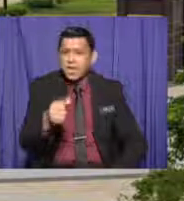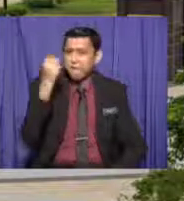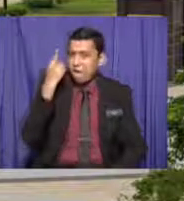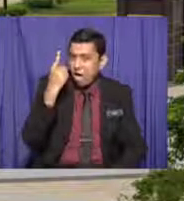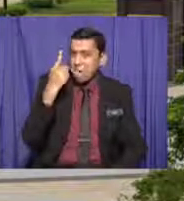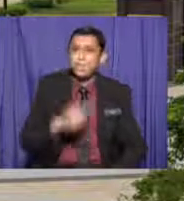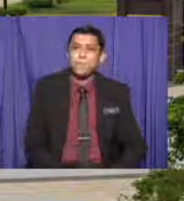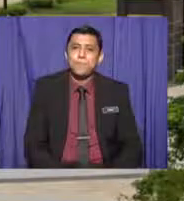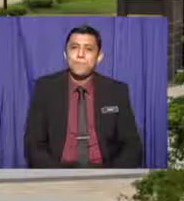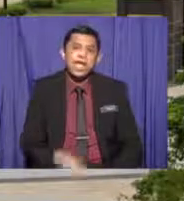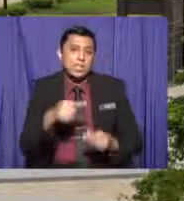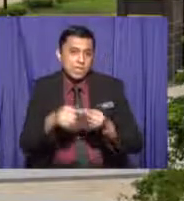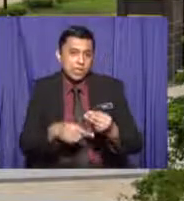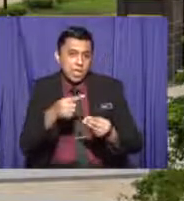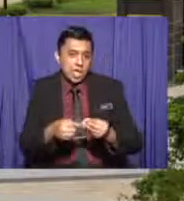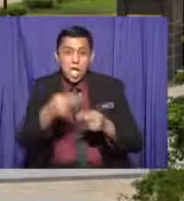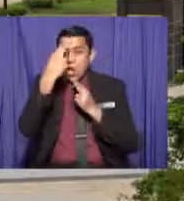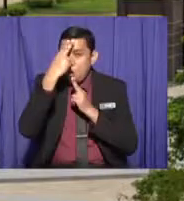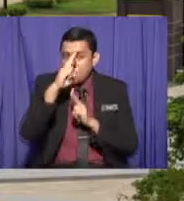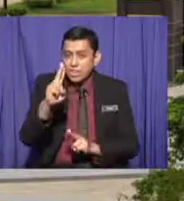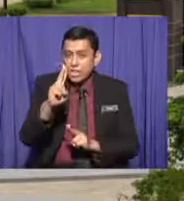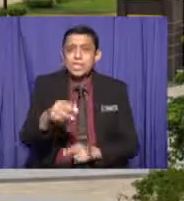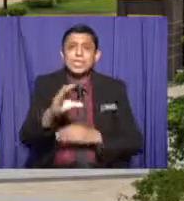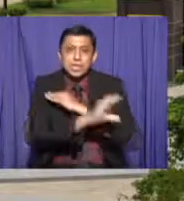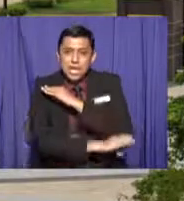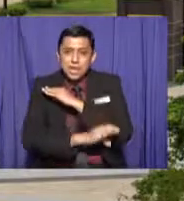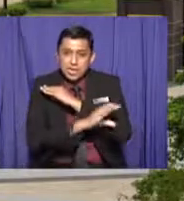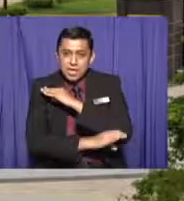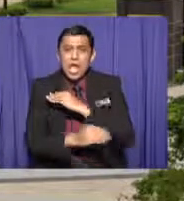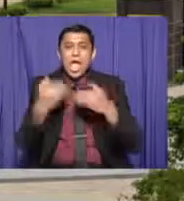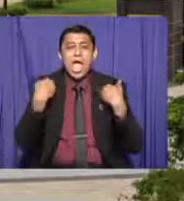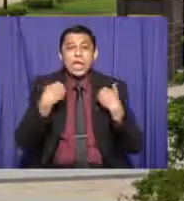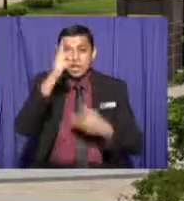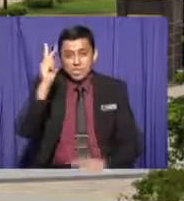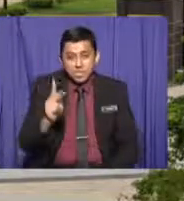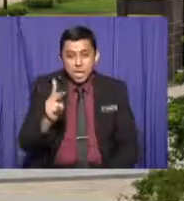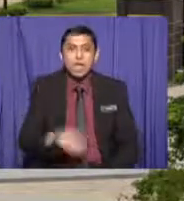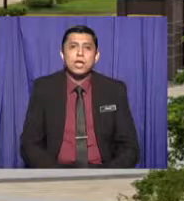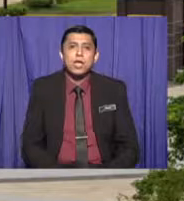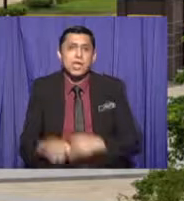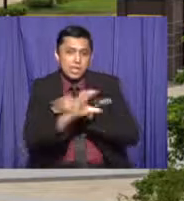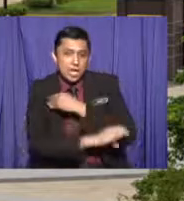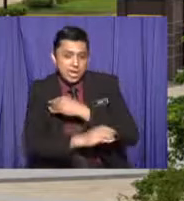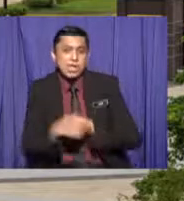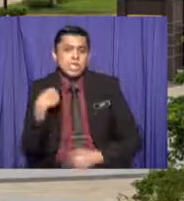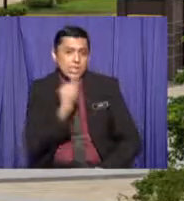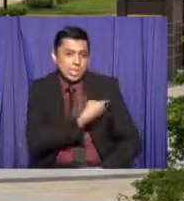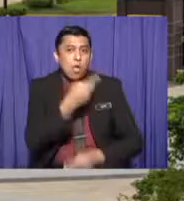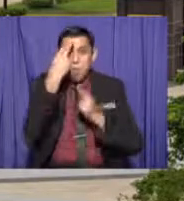faham tentang kedaulatan negara? Adakah negara kita negara berdaulat?